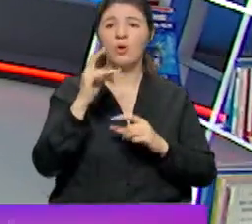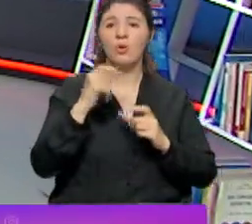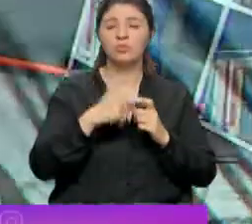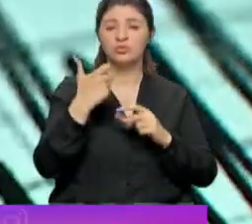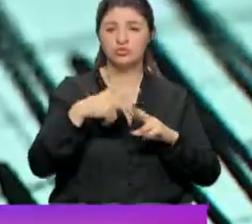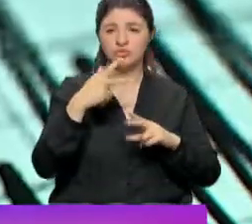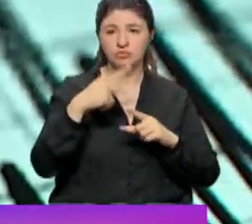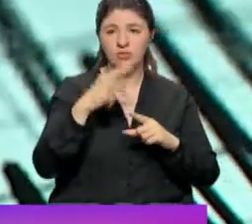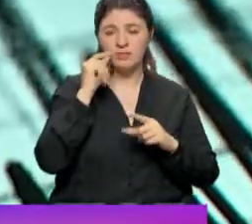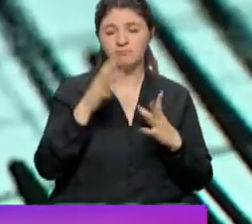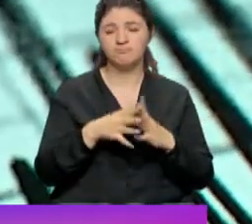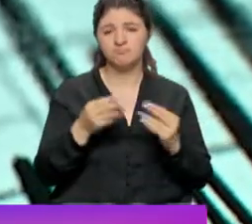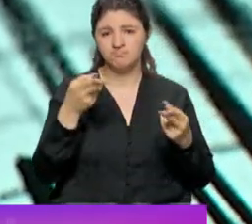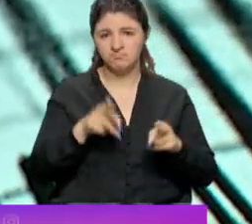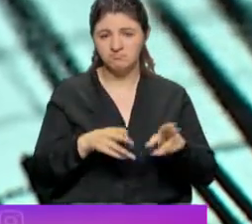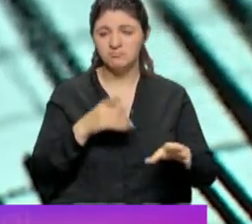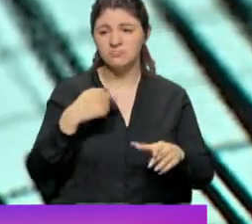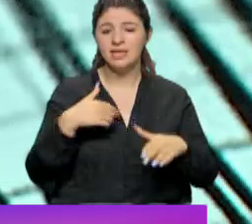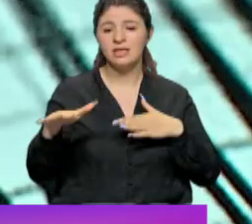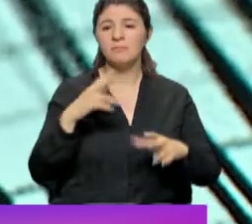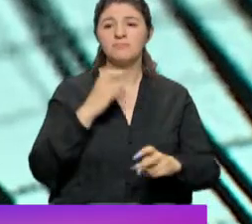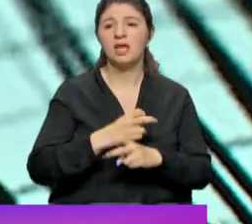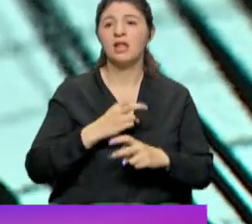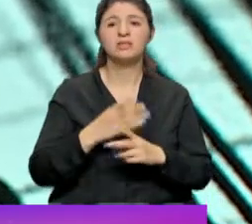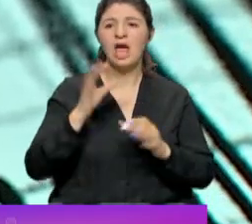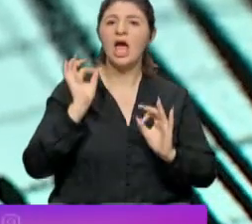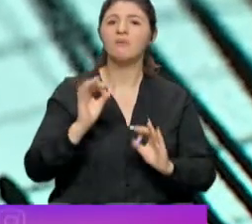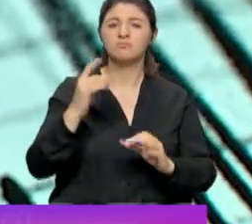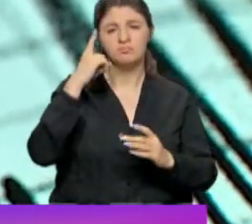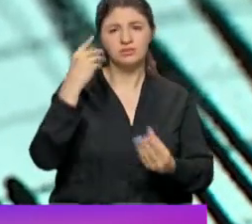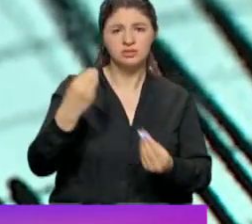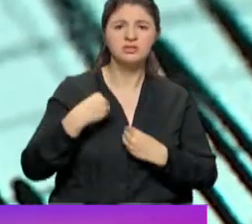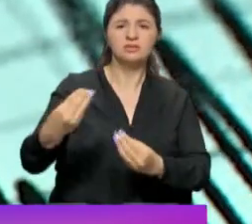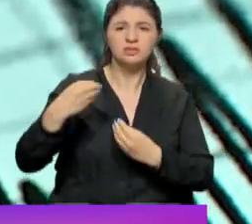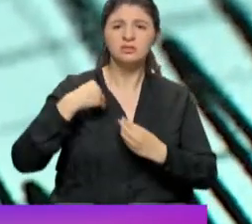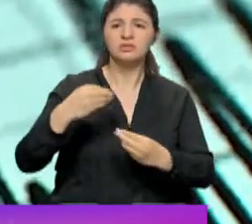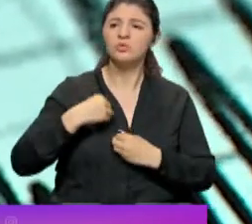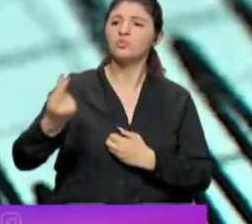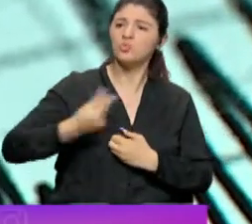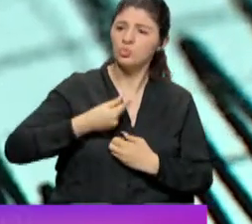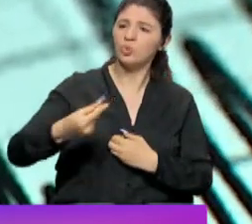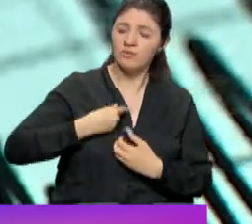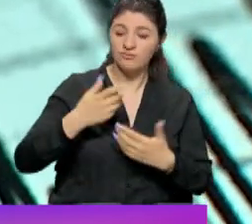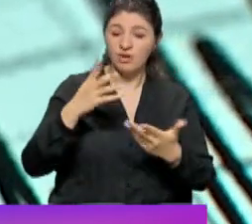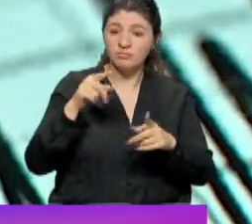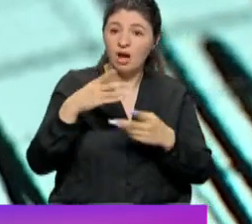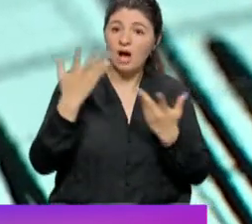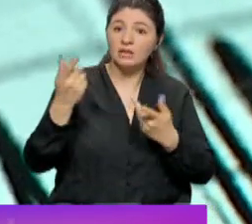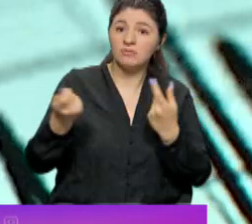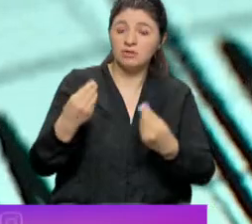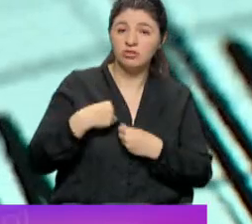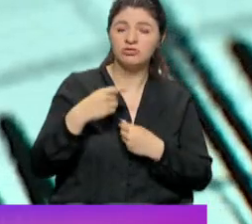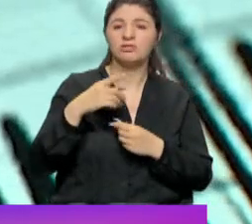Gündoğdu vefat etti bizleri deprem tehlikesi karşısında her zaman bilgilendirmeye uyarmaya ve aydınlatmaya